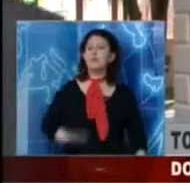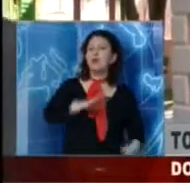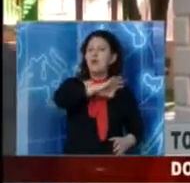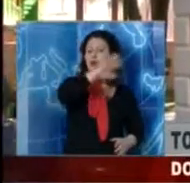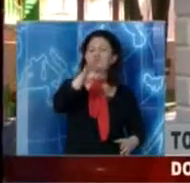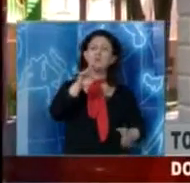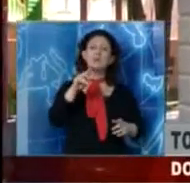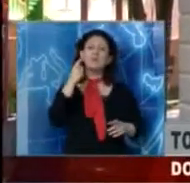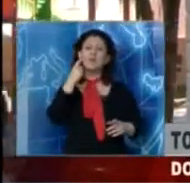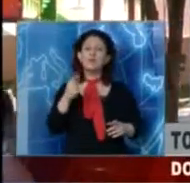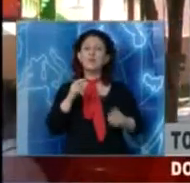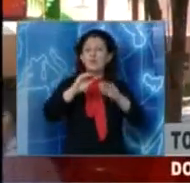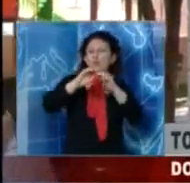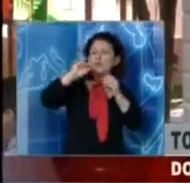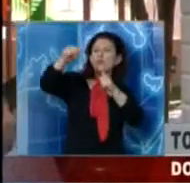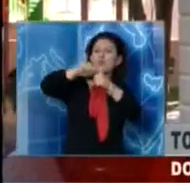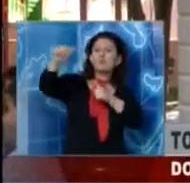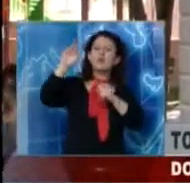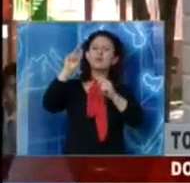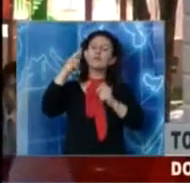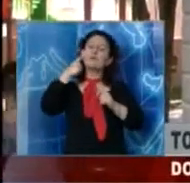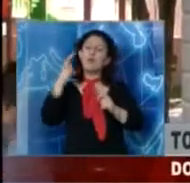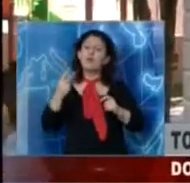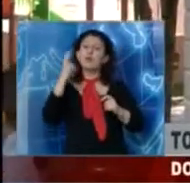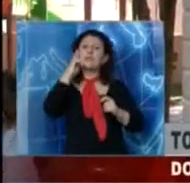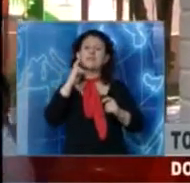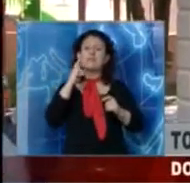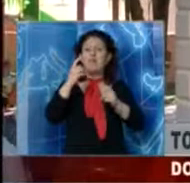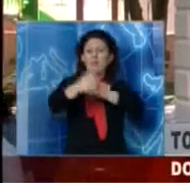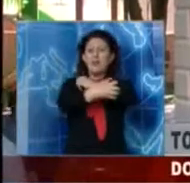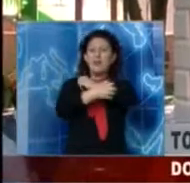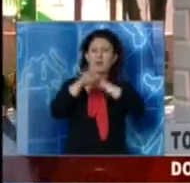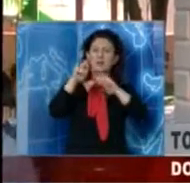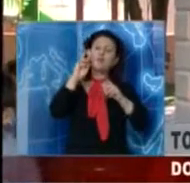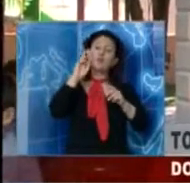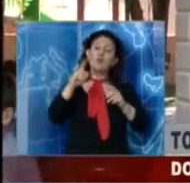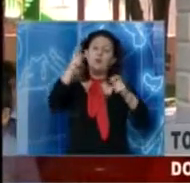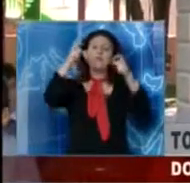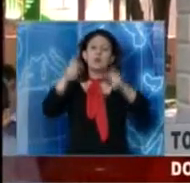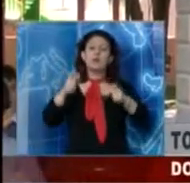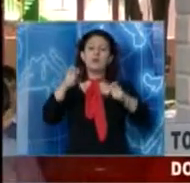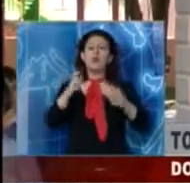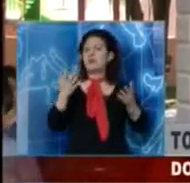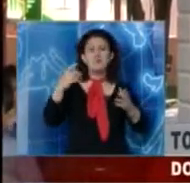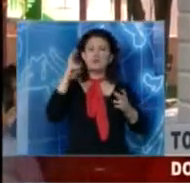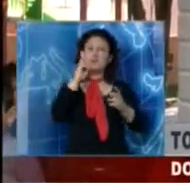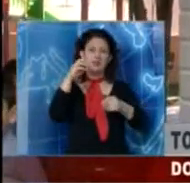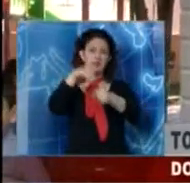taşra gibi görünen, ücra gibi görünen, şehrin varoşu gibi görünen bir yer. Halbuki şehrin